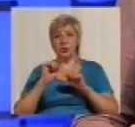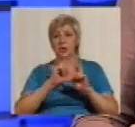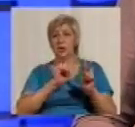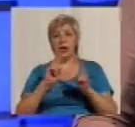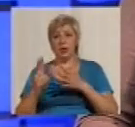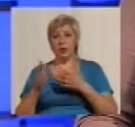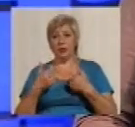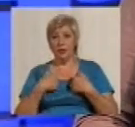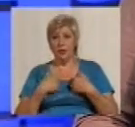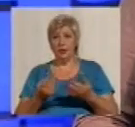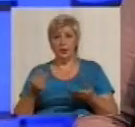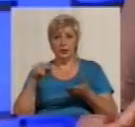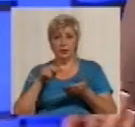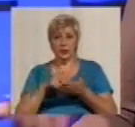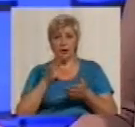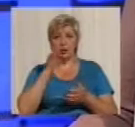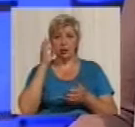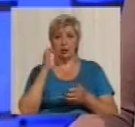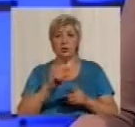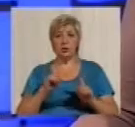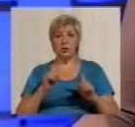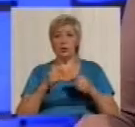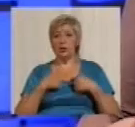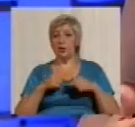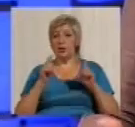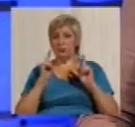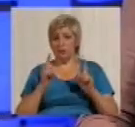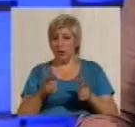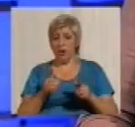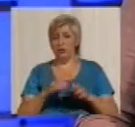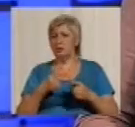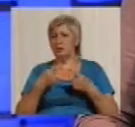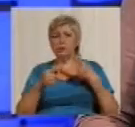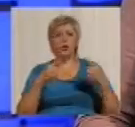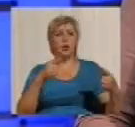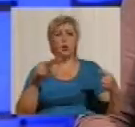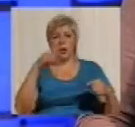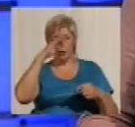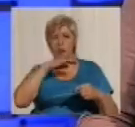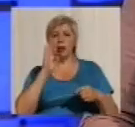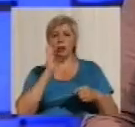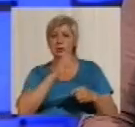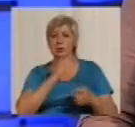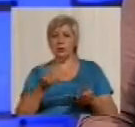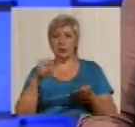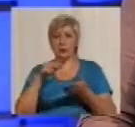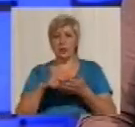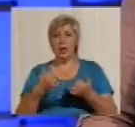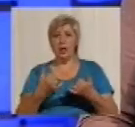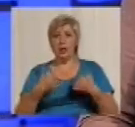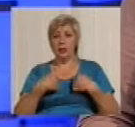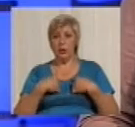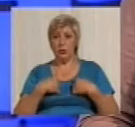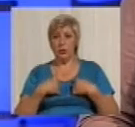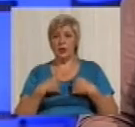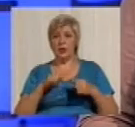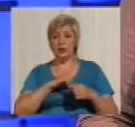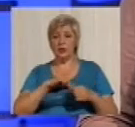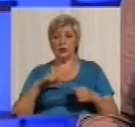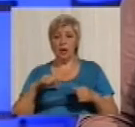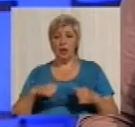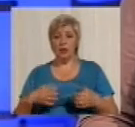и сказала, что я не согласна с этим решением. Точно так же Надя стала, точно так же другие родители стали. Потому что для меня самое ужасное показать сейчас детям